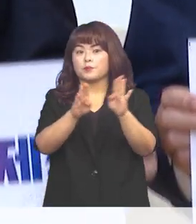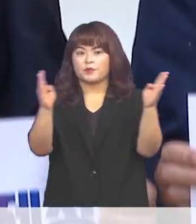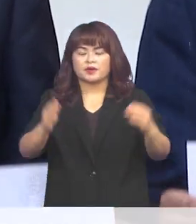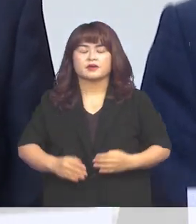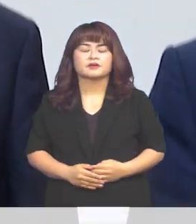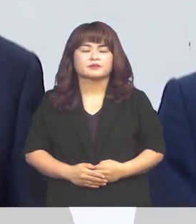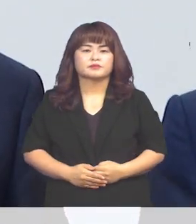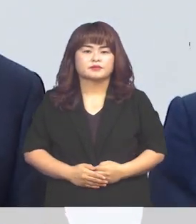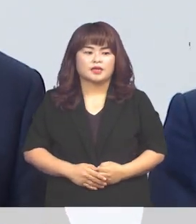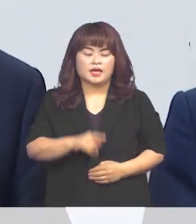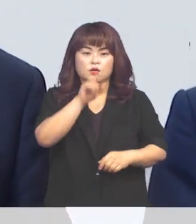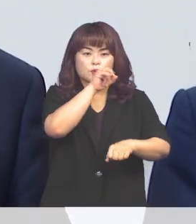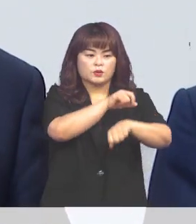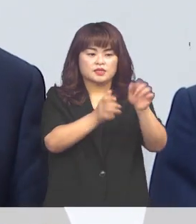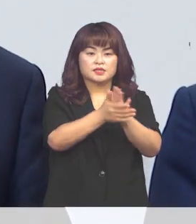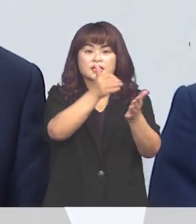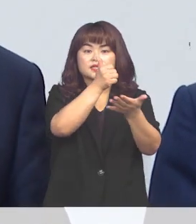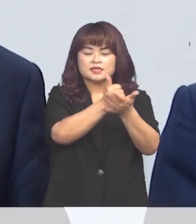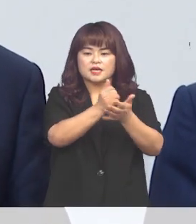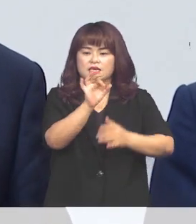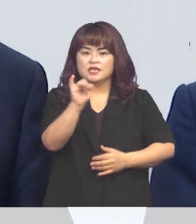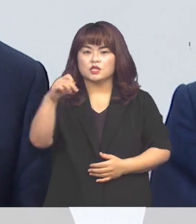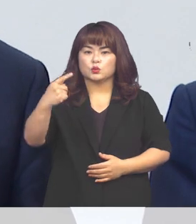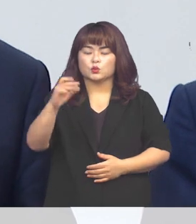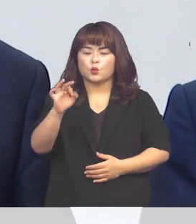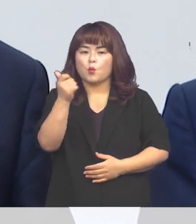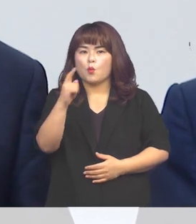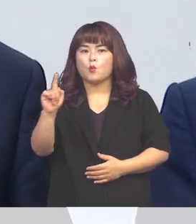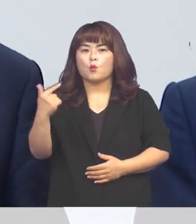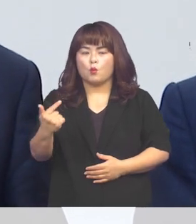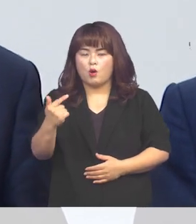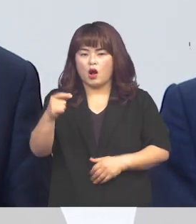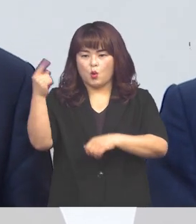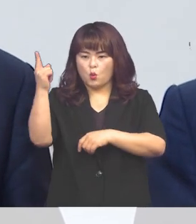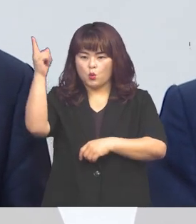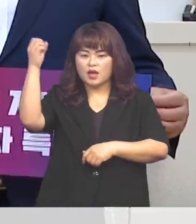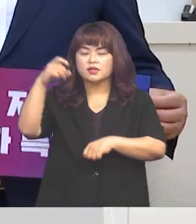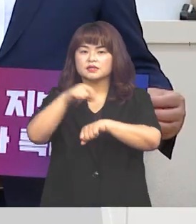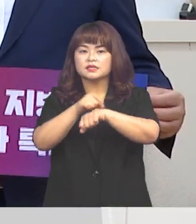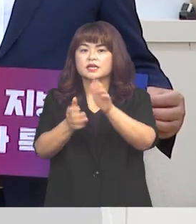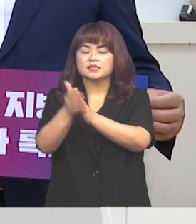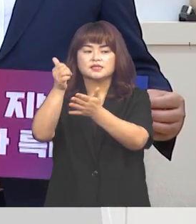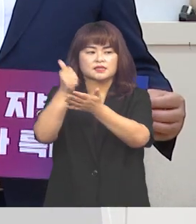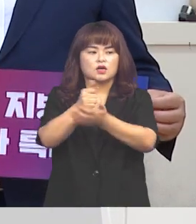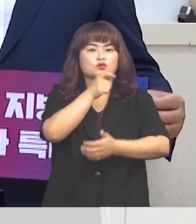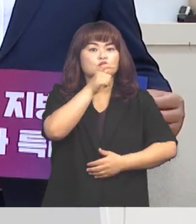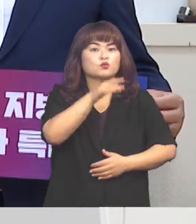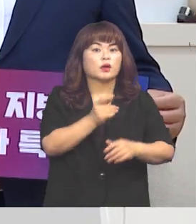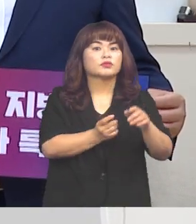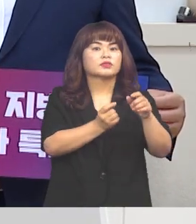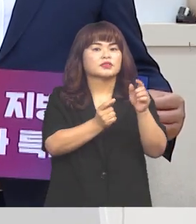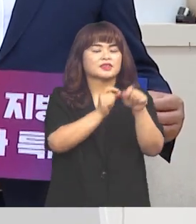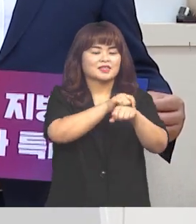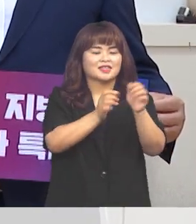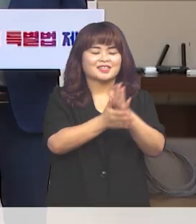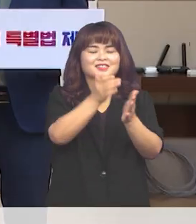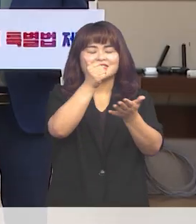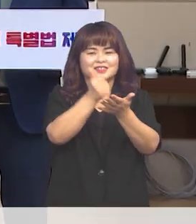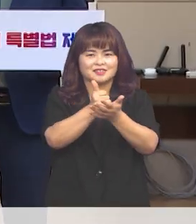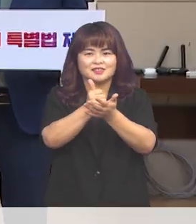열렸습니다. 회의에는 이상일 용인특례시장, 이동환 고양특례시장, 이재준 수원특례시장,